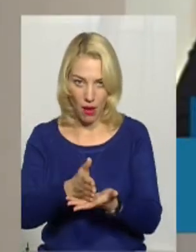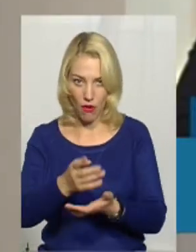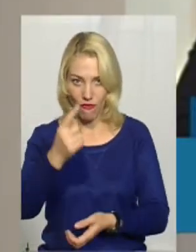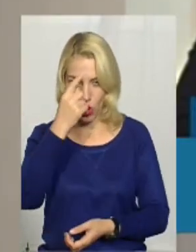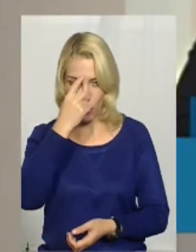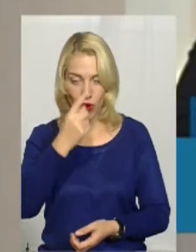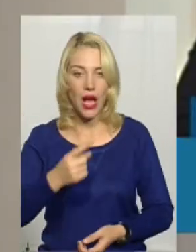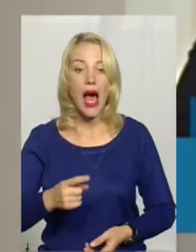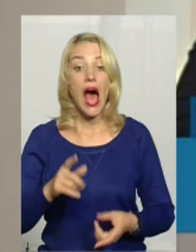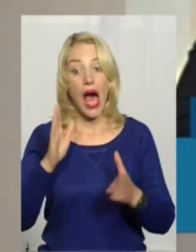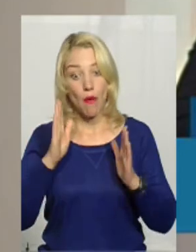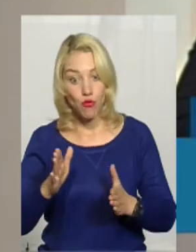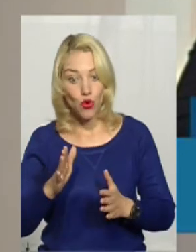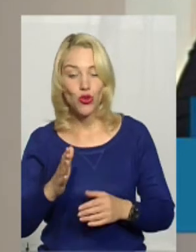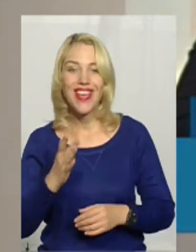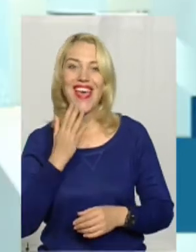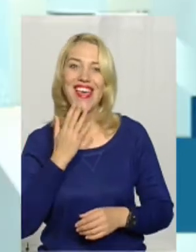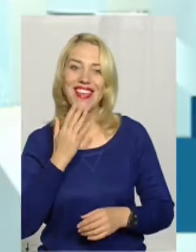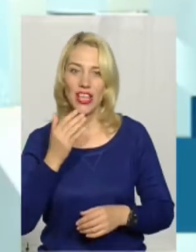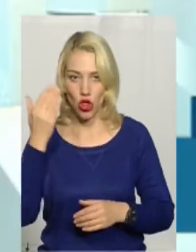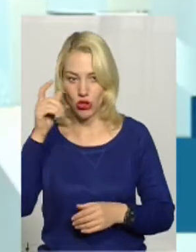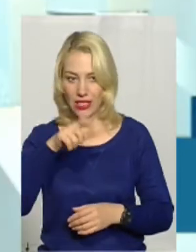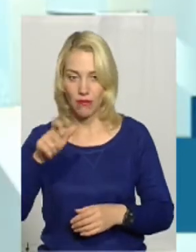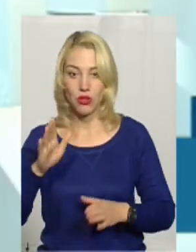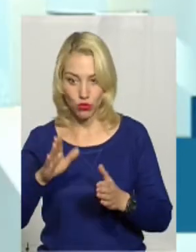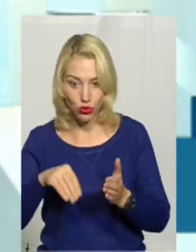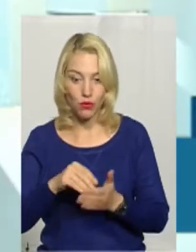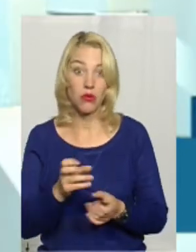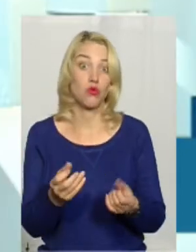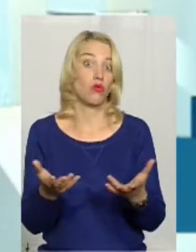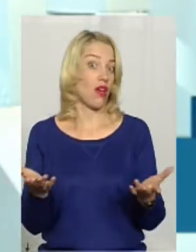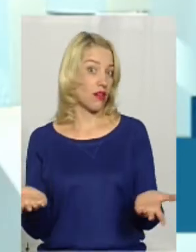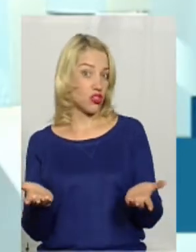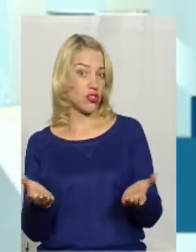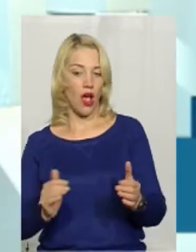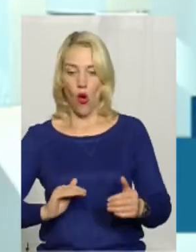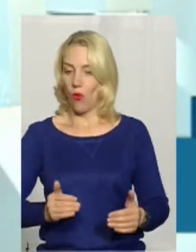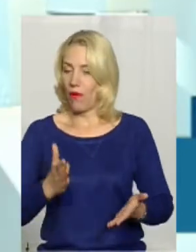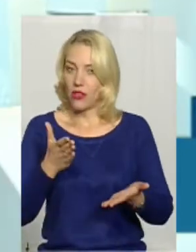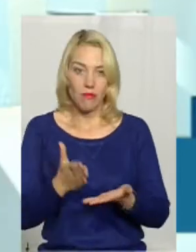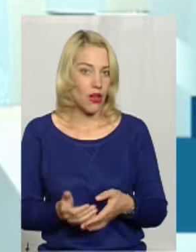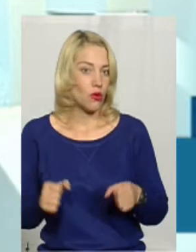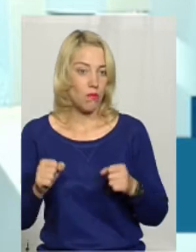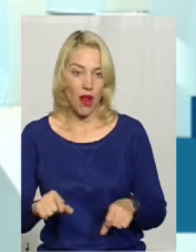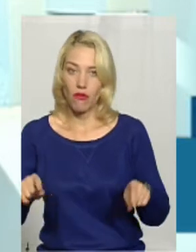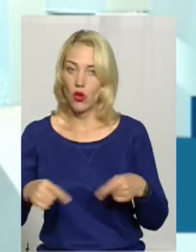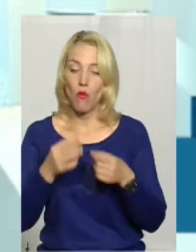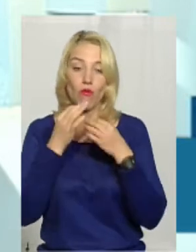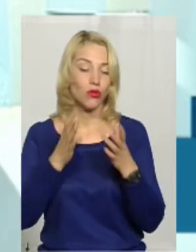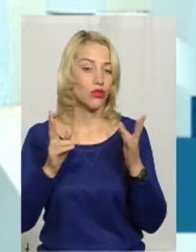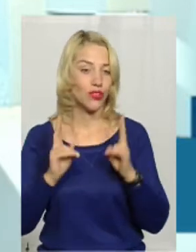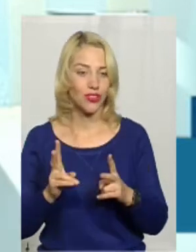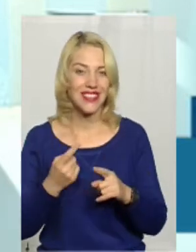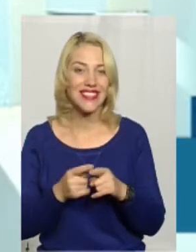будуть іноземці через ці компанії купляти? Він каже, ну як же? Ну, компанія мають право засновувати будь-хто. Тобто